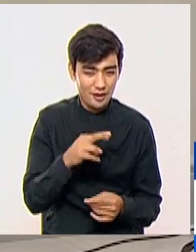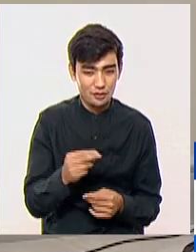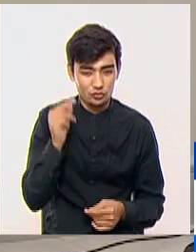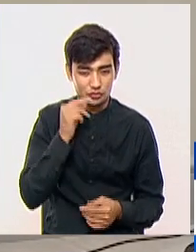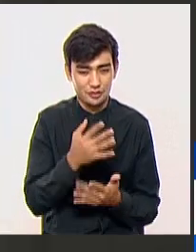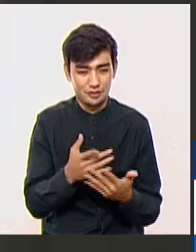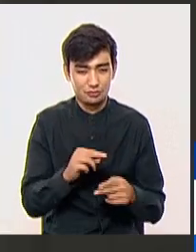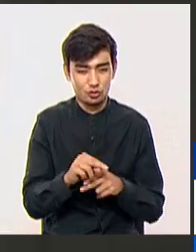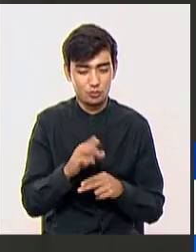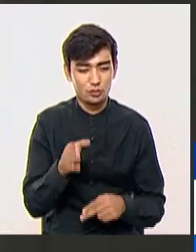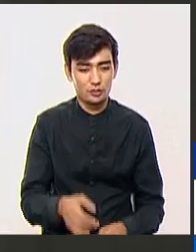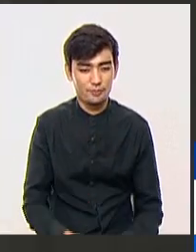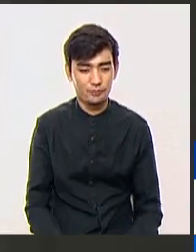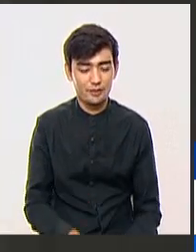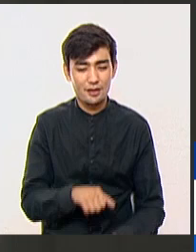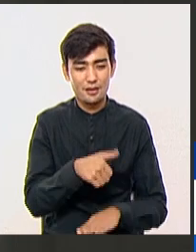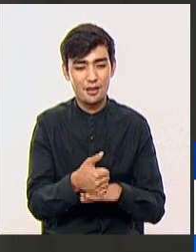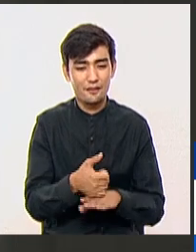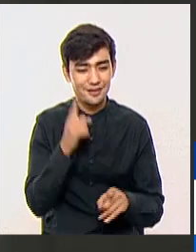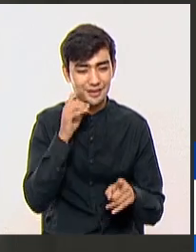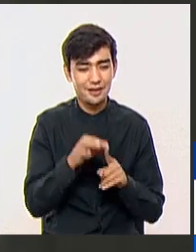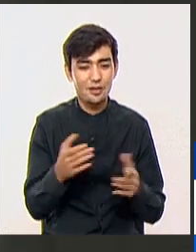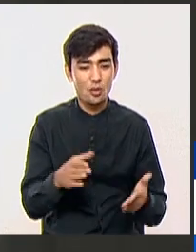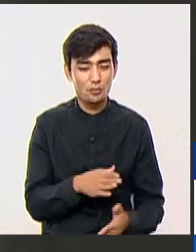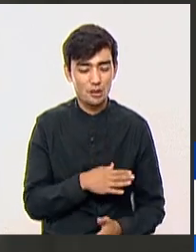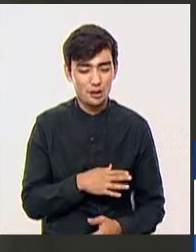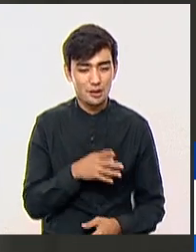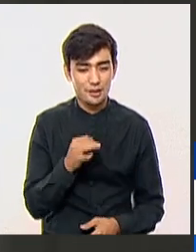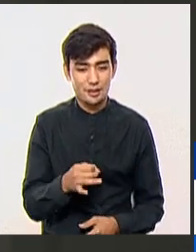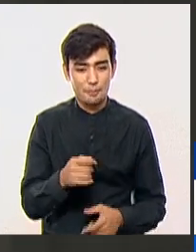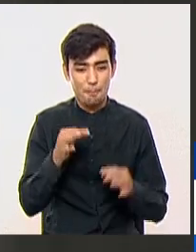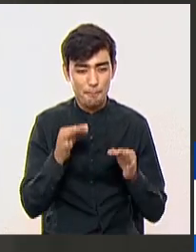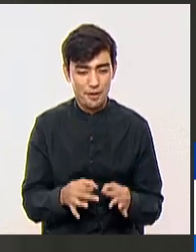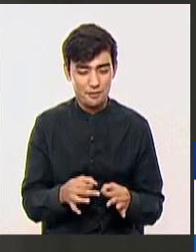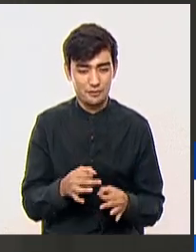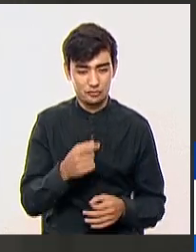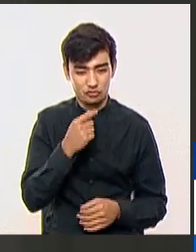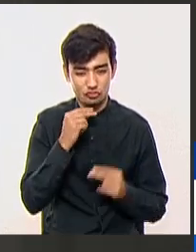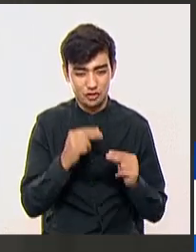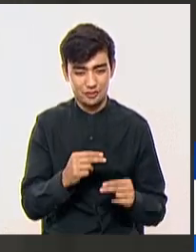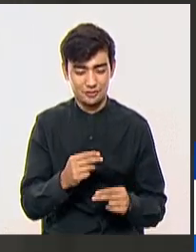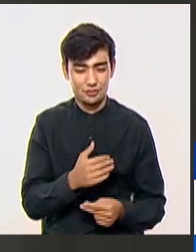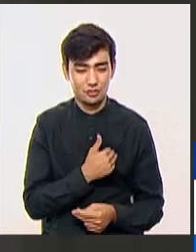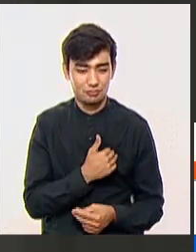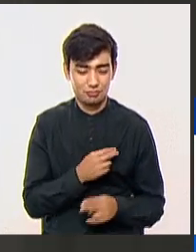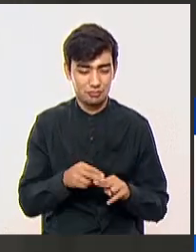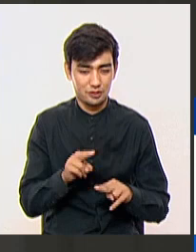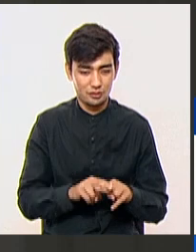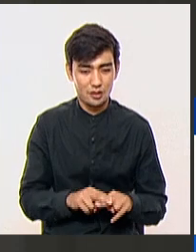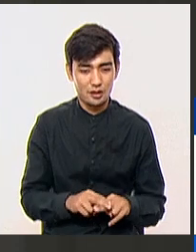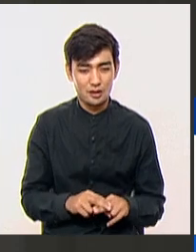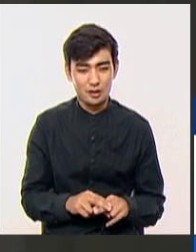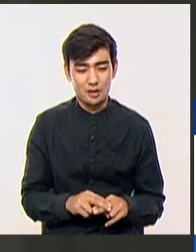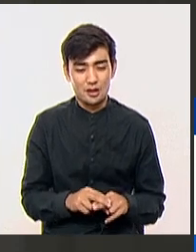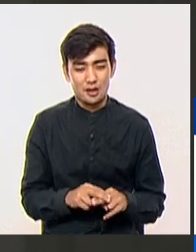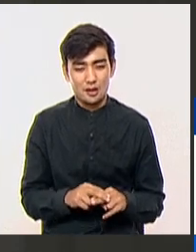оқылады. Басты талаптардың бірі әділетті болу, және де